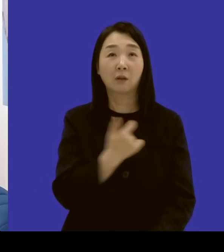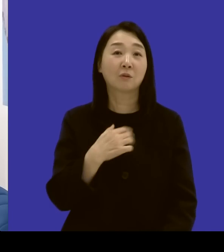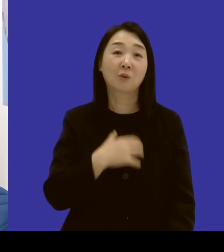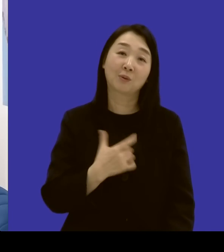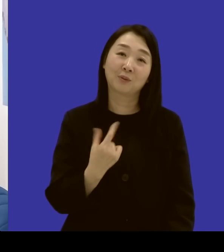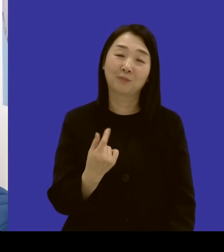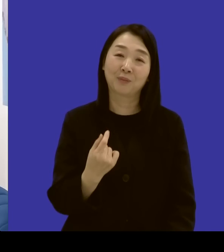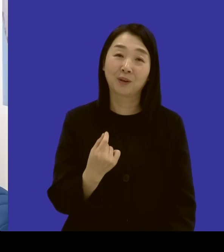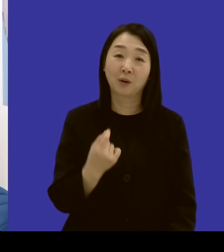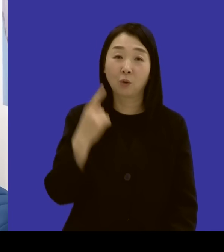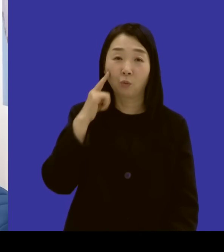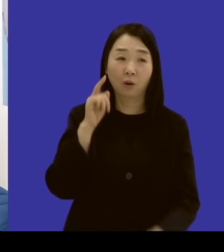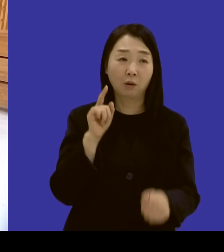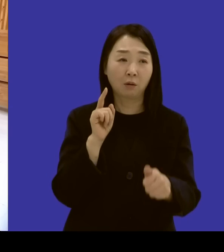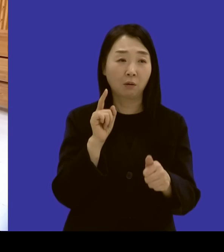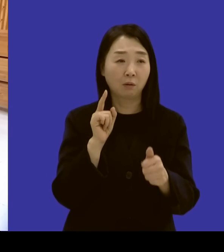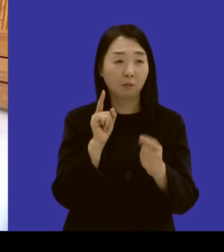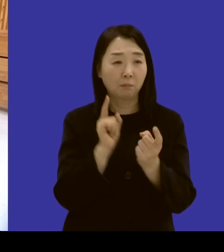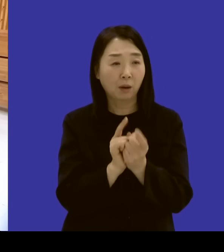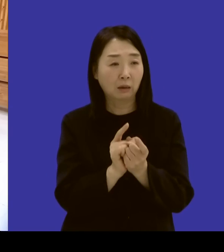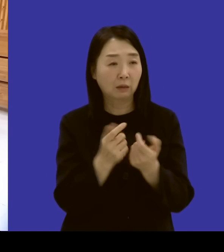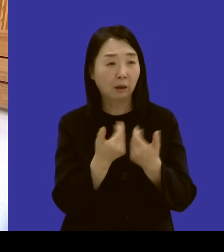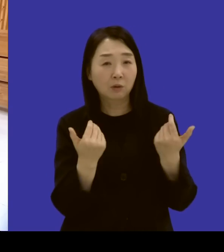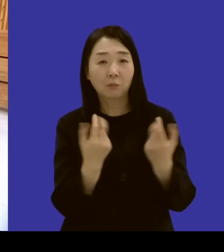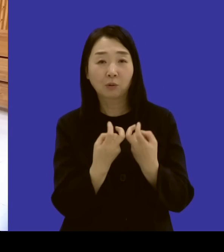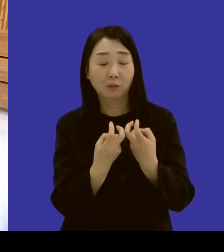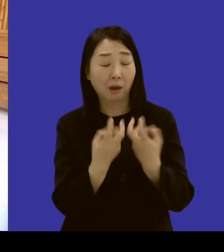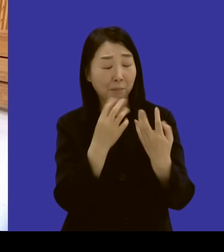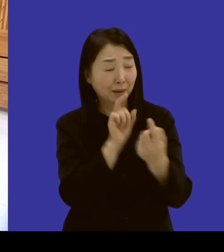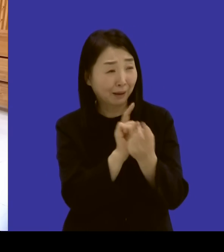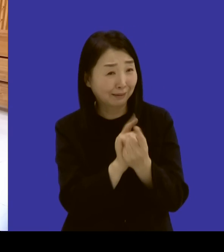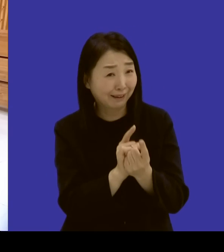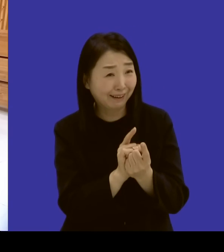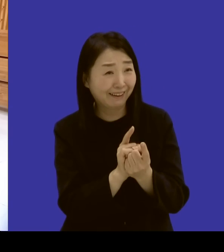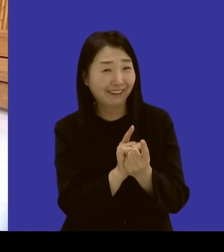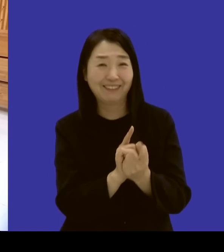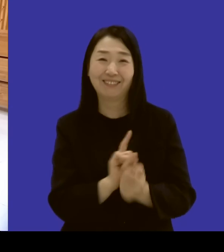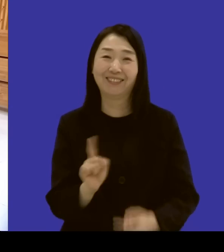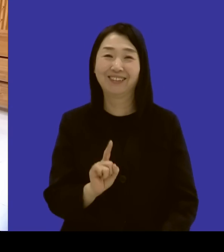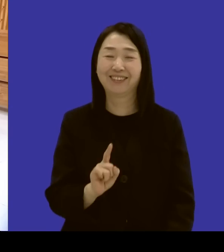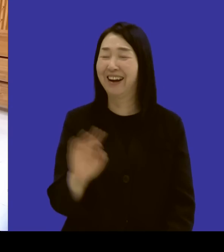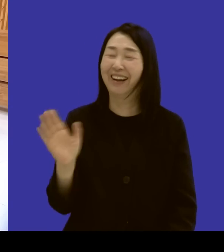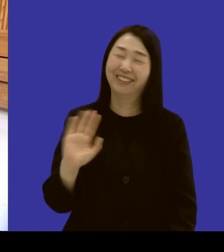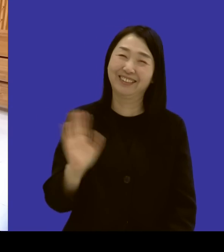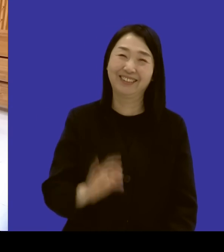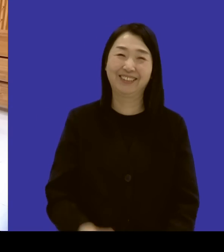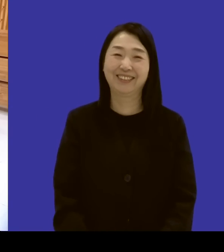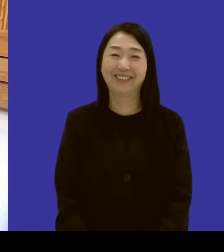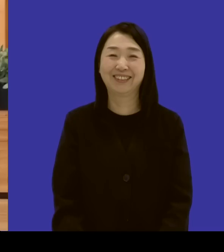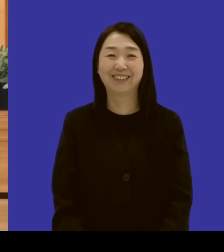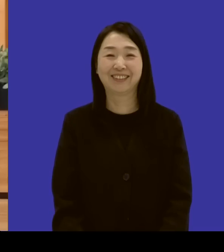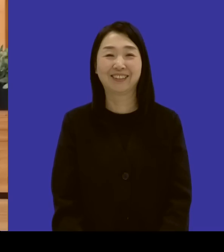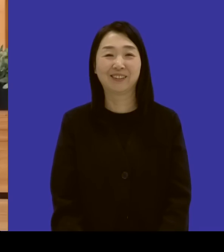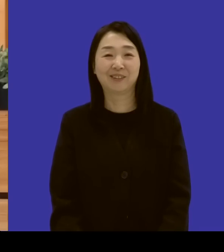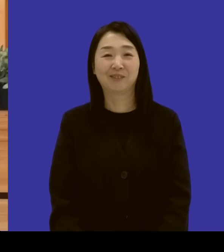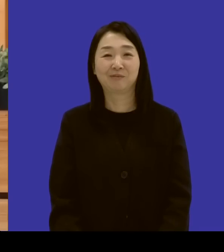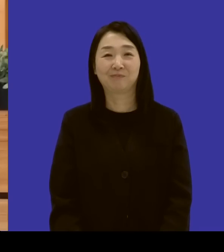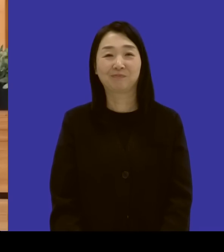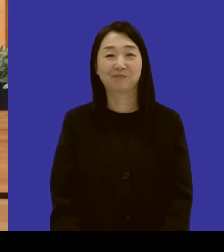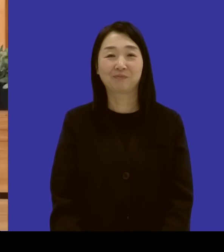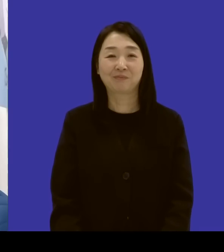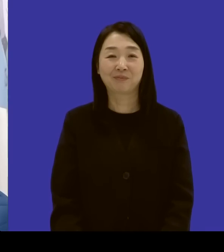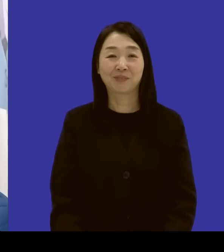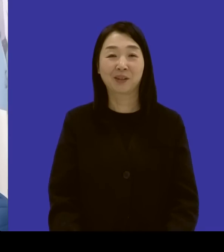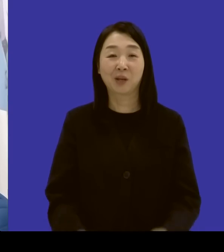같아요. 만나다 헤어지면 이거 많이 만나셨나 봐요. 그런가 봐요. 예. 그렇지도 않은데. 아, 결혼해야 될까봐